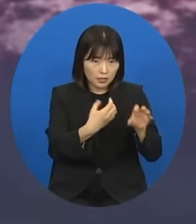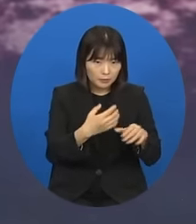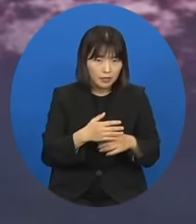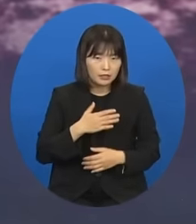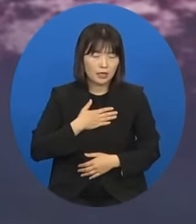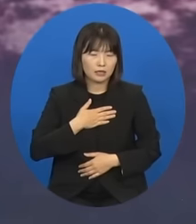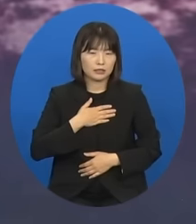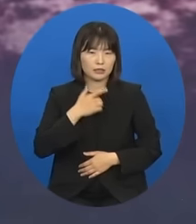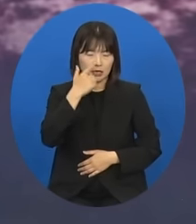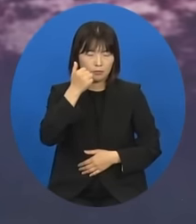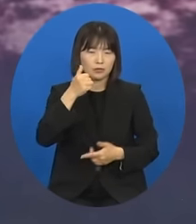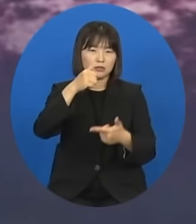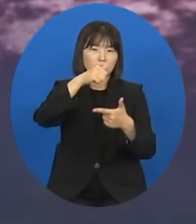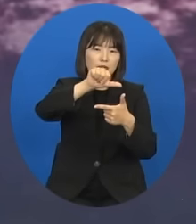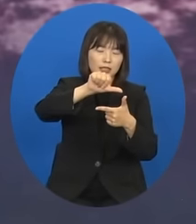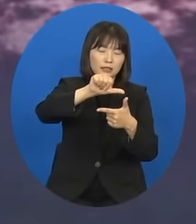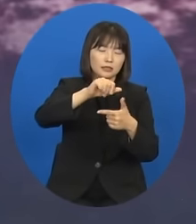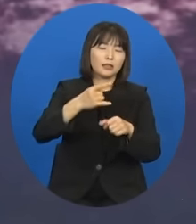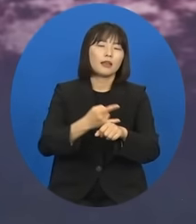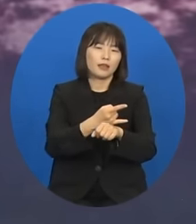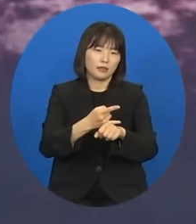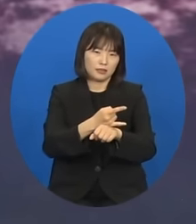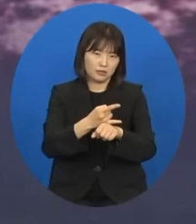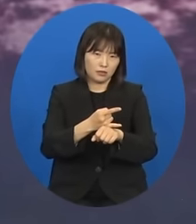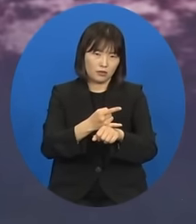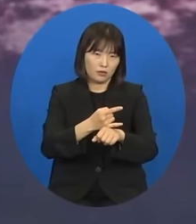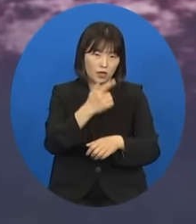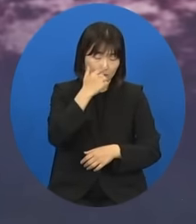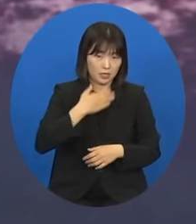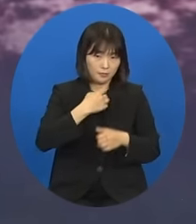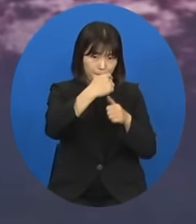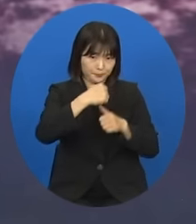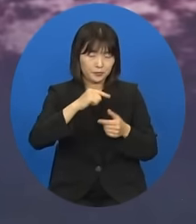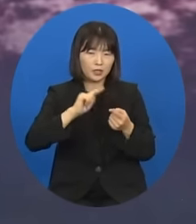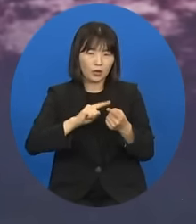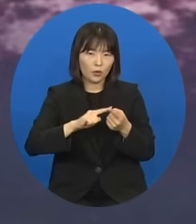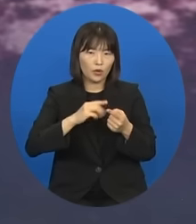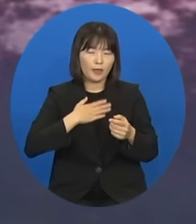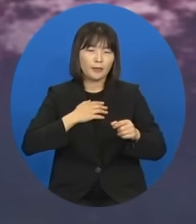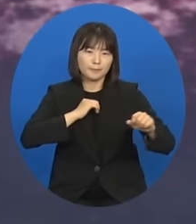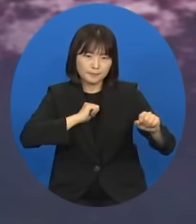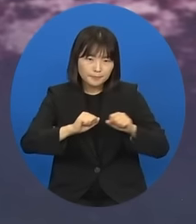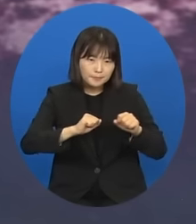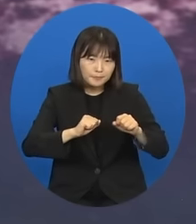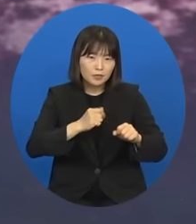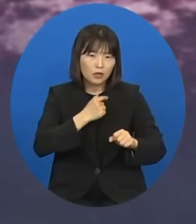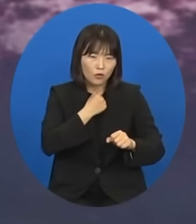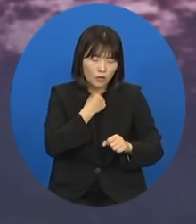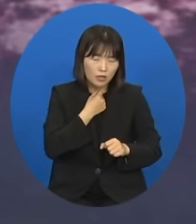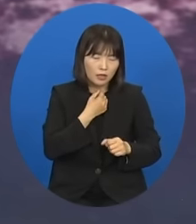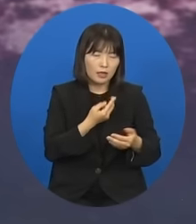마들 에서입니다 아버지께서 내게 명하신 대로 내가 했으니 원데 일어나 앉아서 내가 사냥한 고기를